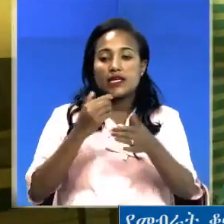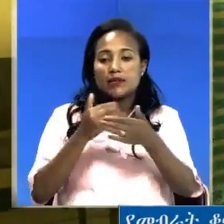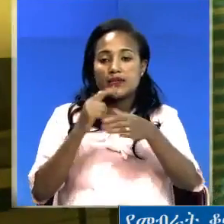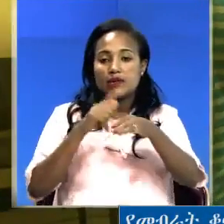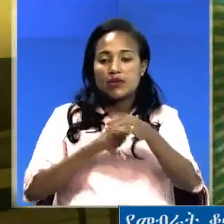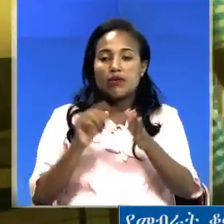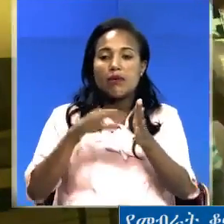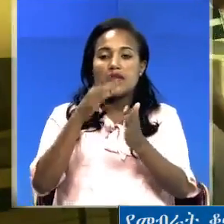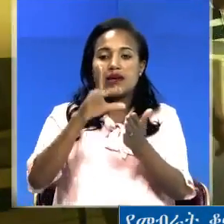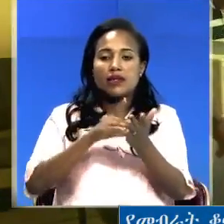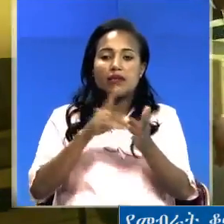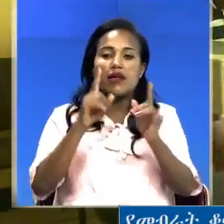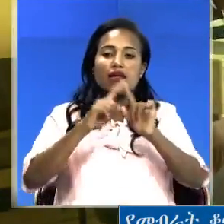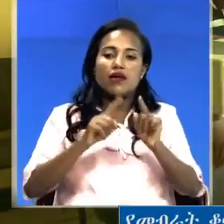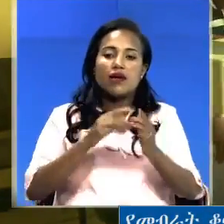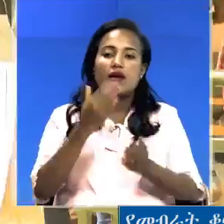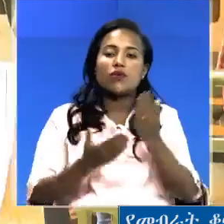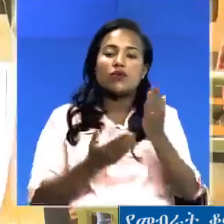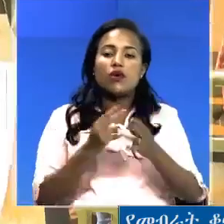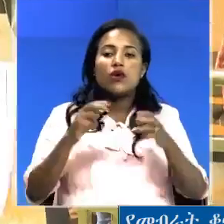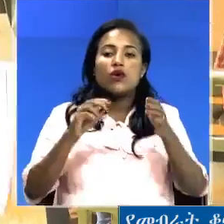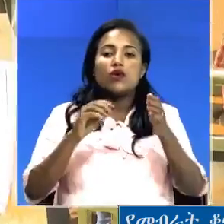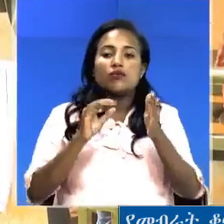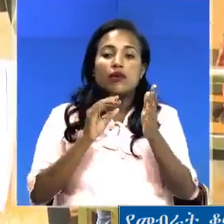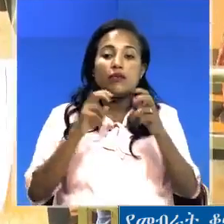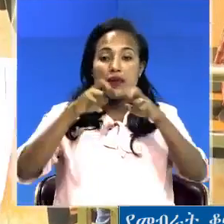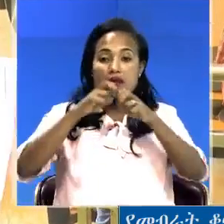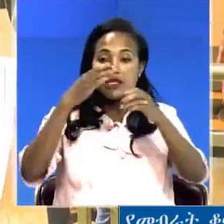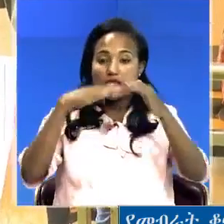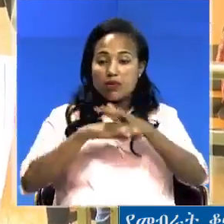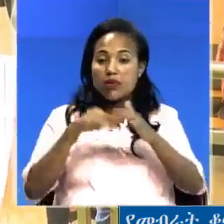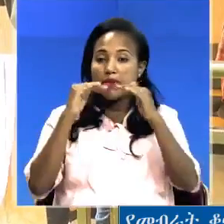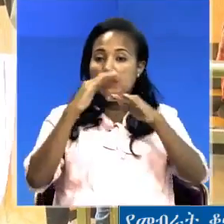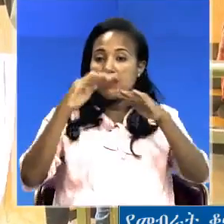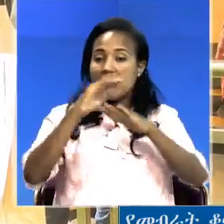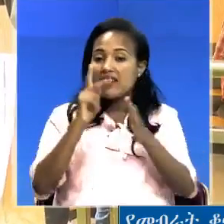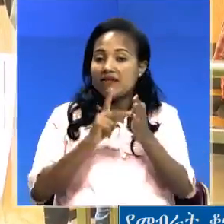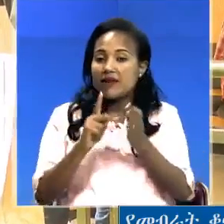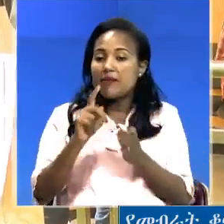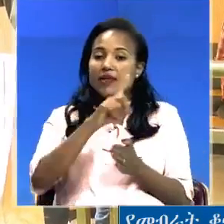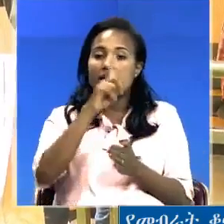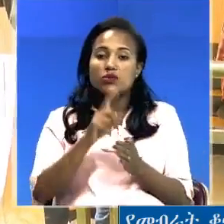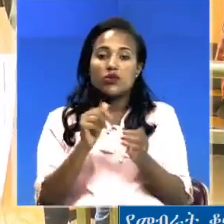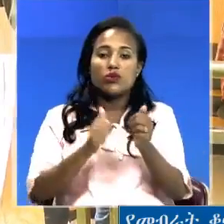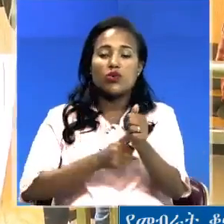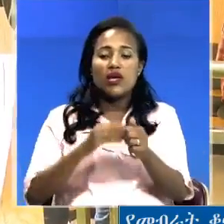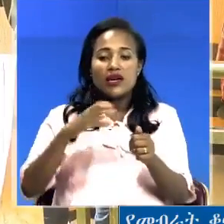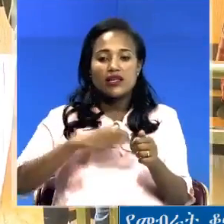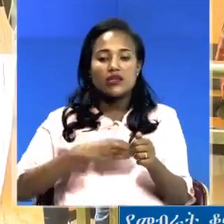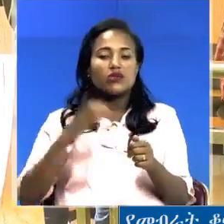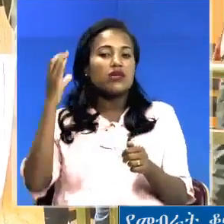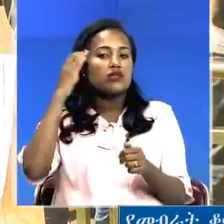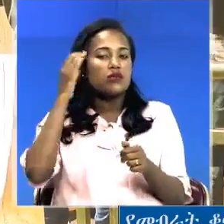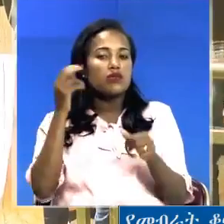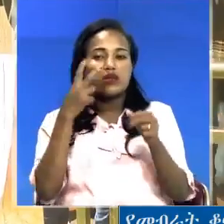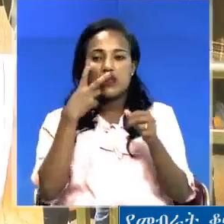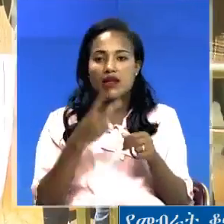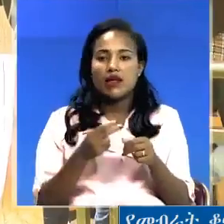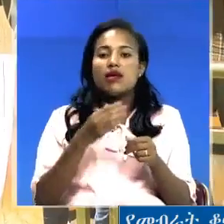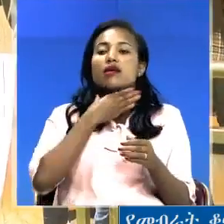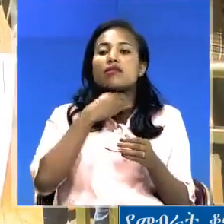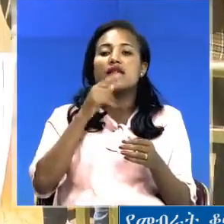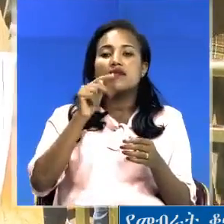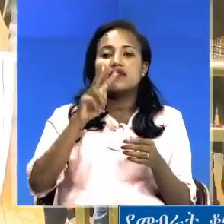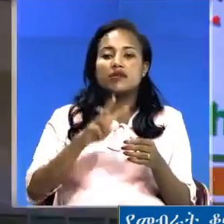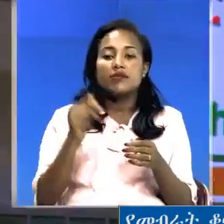ከተማ ለተለያየ አገልግሎት ቆጣሪ ያስገቡ ሰዎች ከመጠን በላይ ክፍያ መጠየቃቸውን ተከትሎ ቅሬታቸውን ሲያሰሙ ይስተዋላል። የአማራ ቴሌቪዥንም